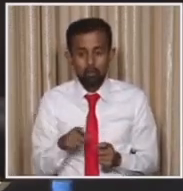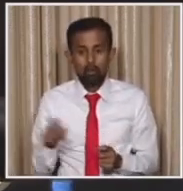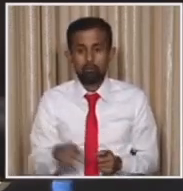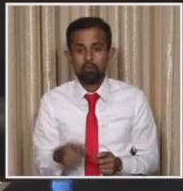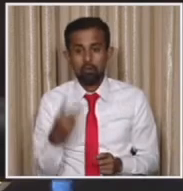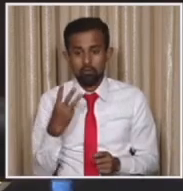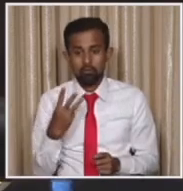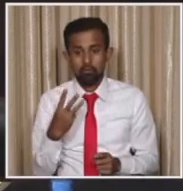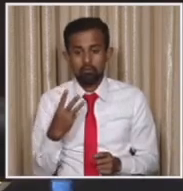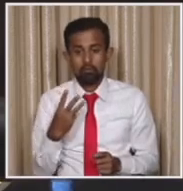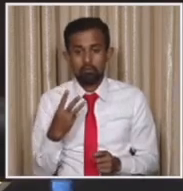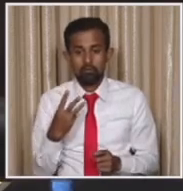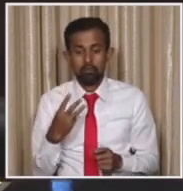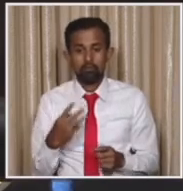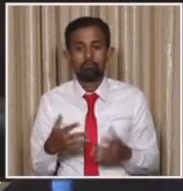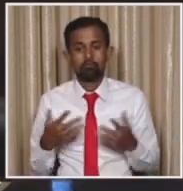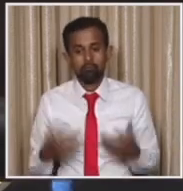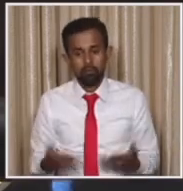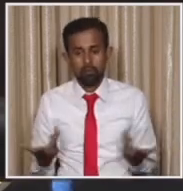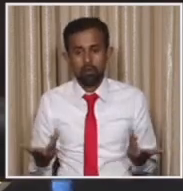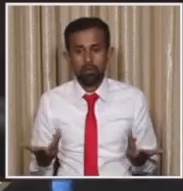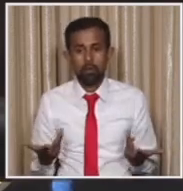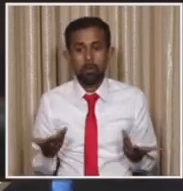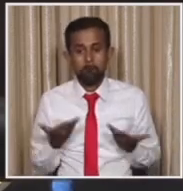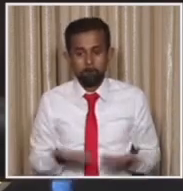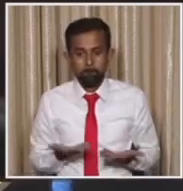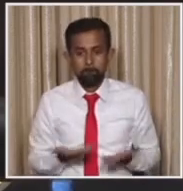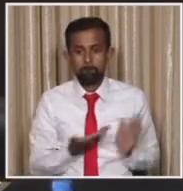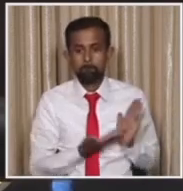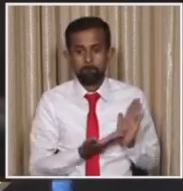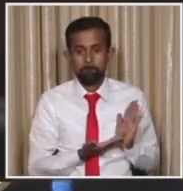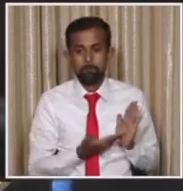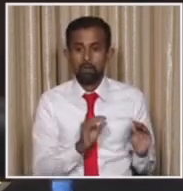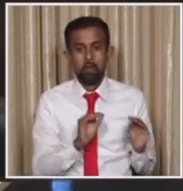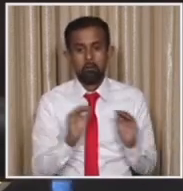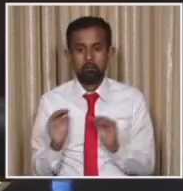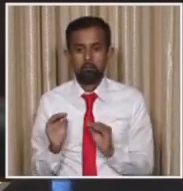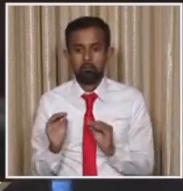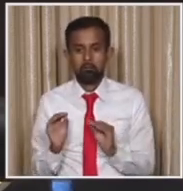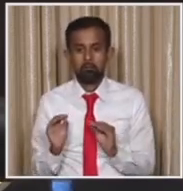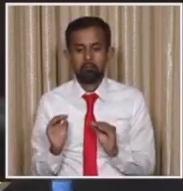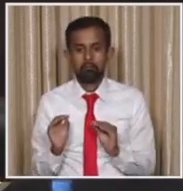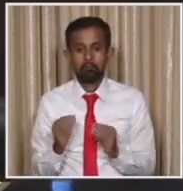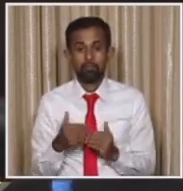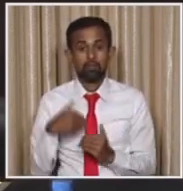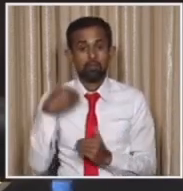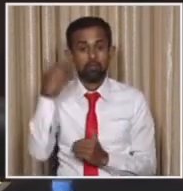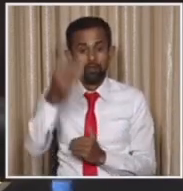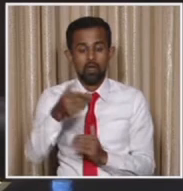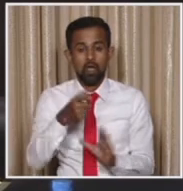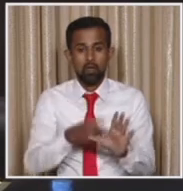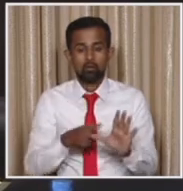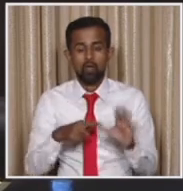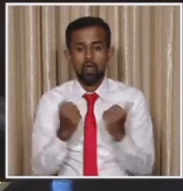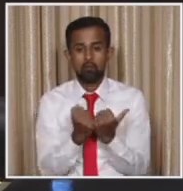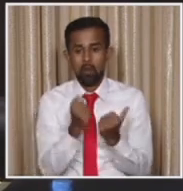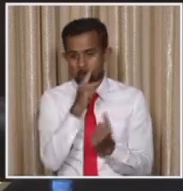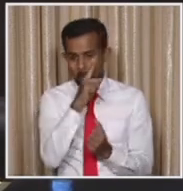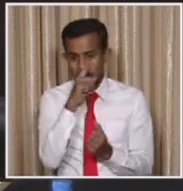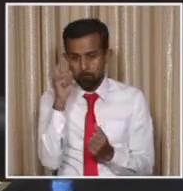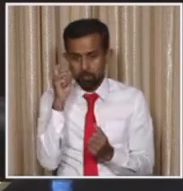3ක් තිස්සේ, නමුත් වෙච්ච දෙයක් නැහැ. දැන් මෙන්න මේක කියලා තියෙනවා. මීට පස්සේ එන අවුරුද්දේ අප්‍රේල් මාසේ